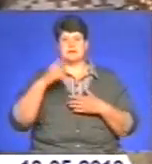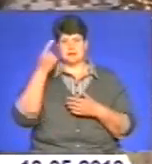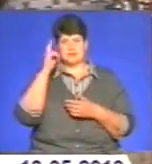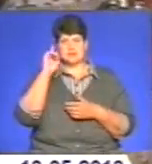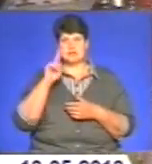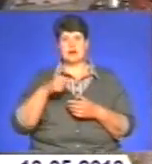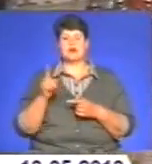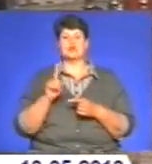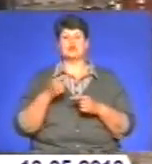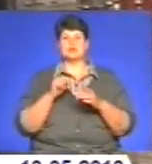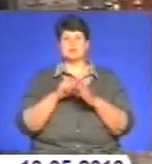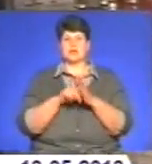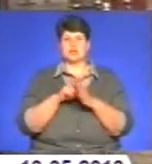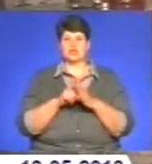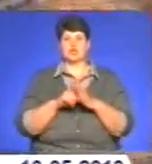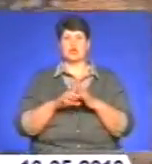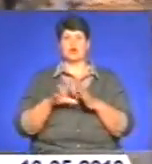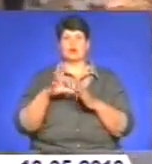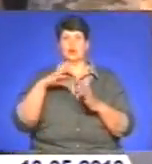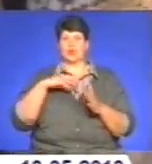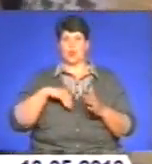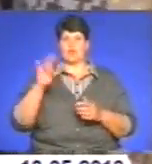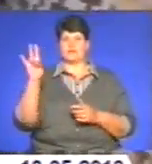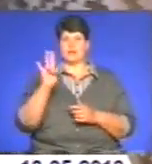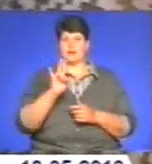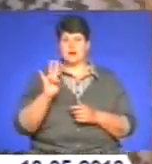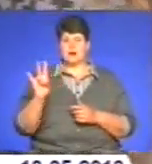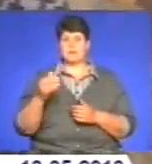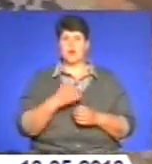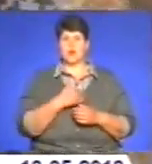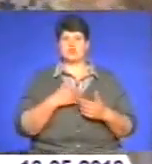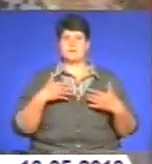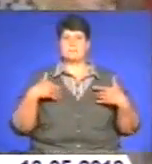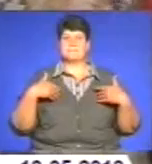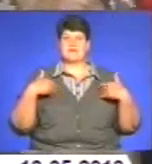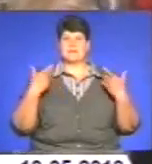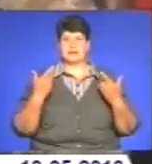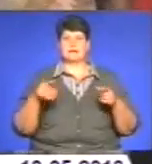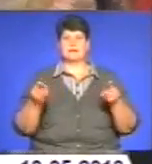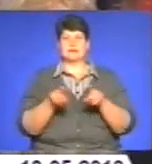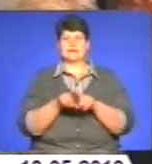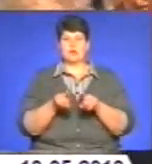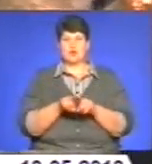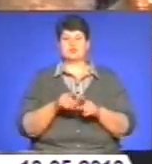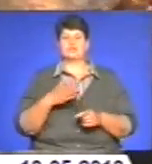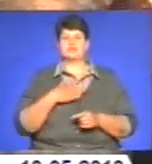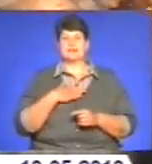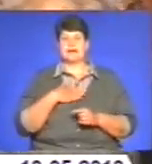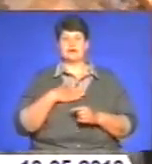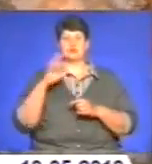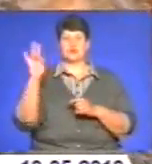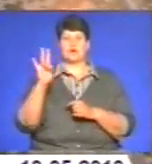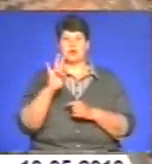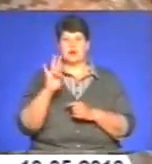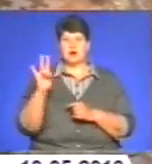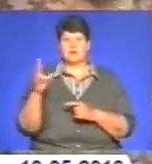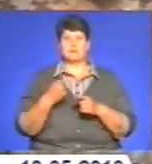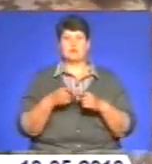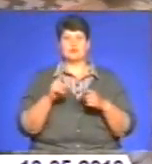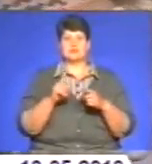таке духовний храм. Хочемо привітати також від нашого храму.